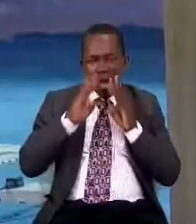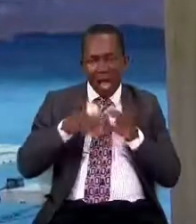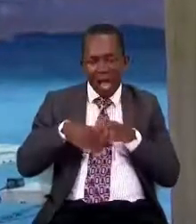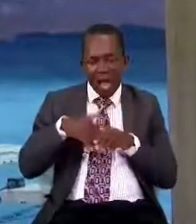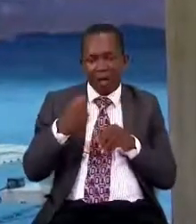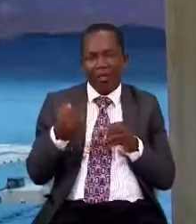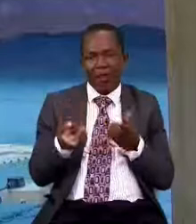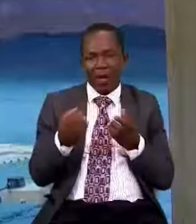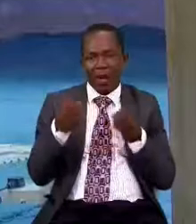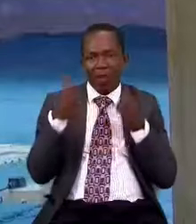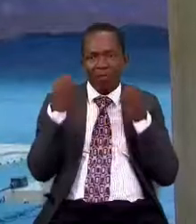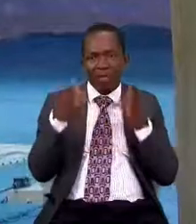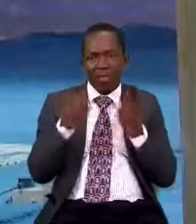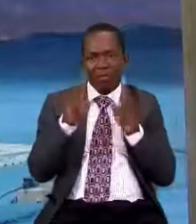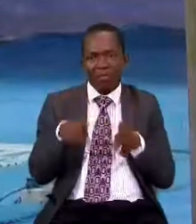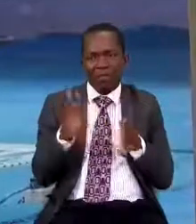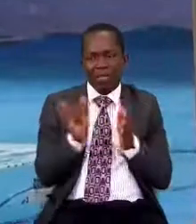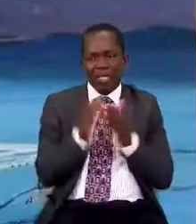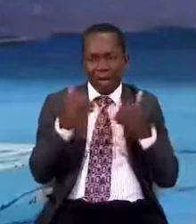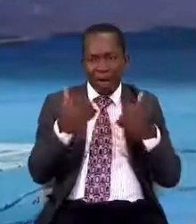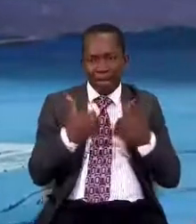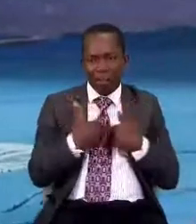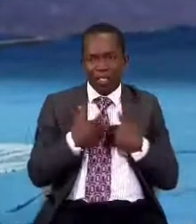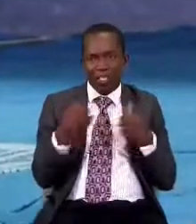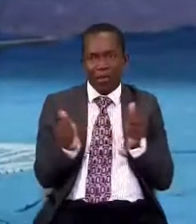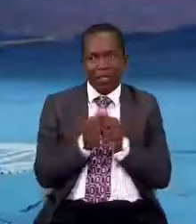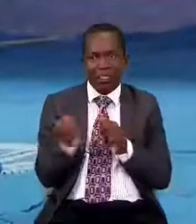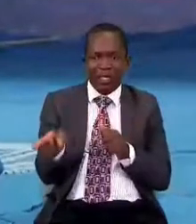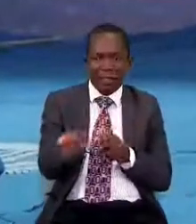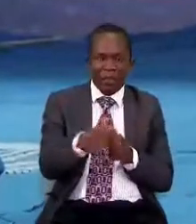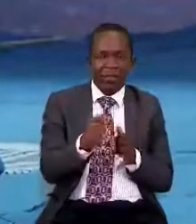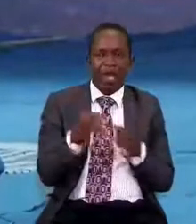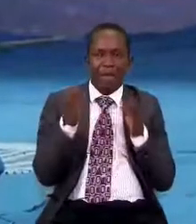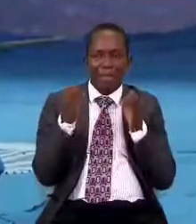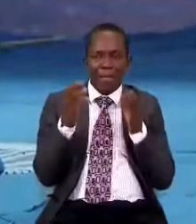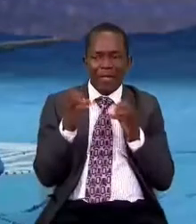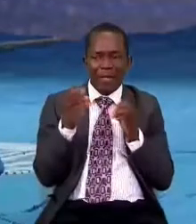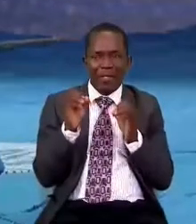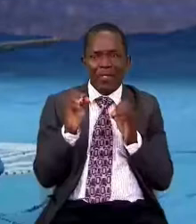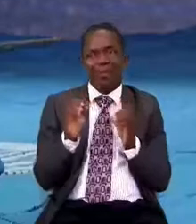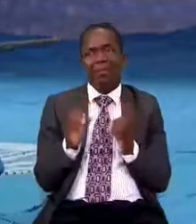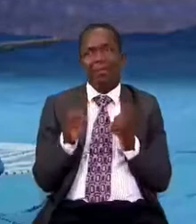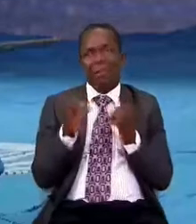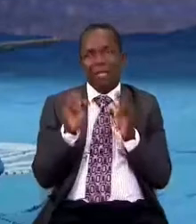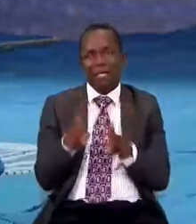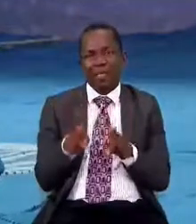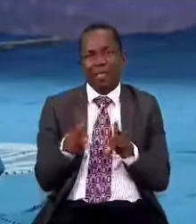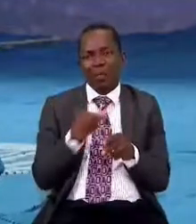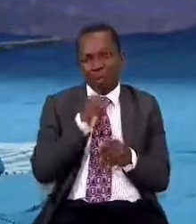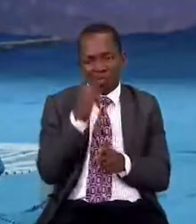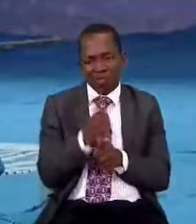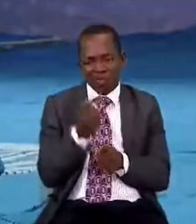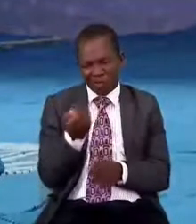beaucoup, et non peu, et beaucoup, pas seulement une minorité, et beaucoup de paralytiques et